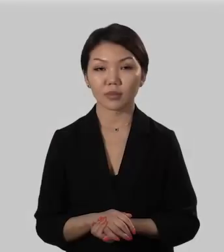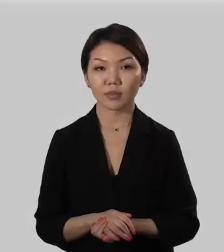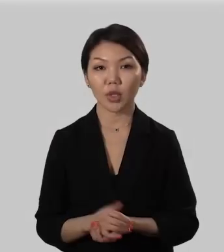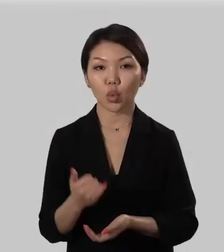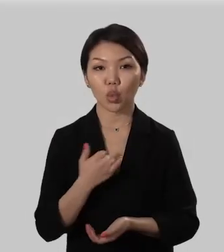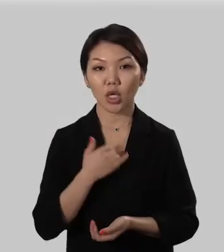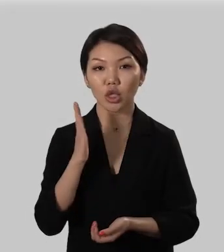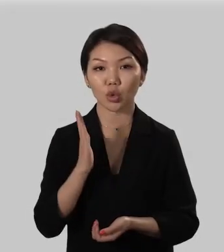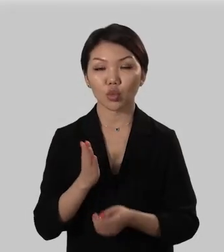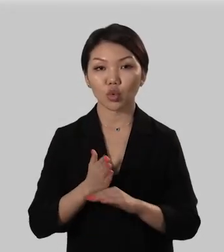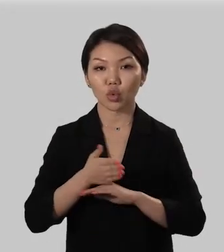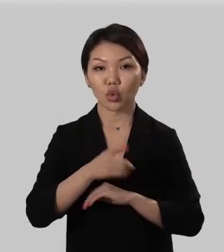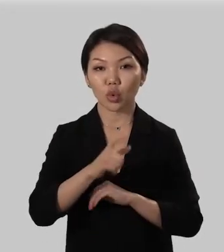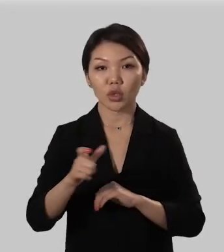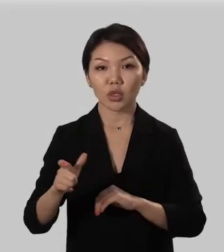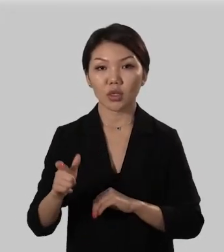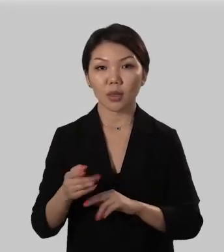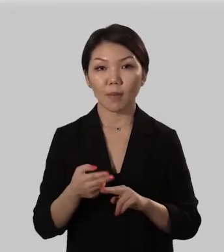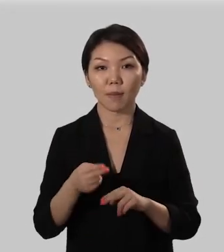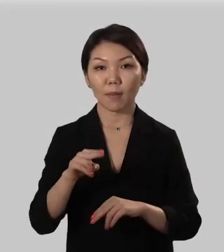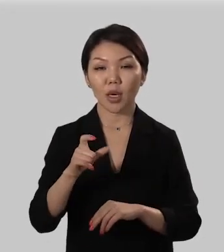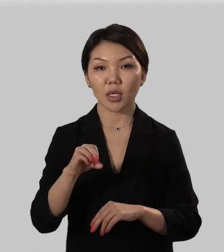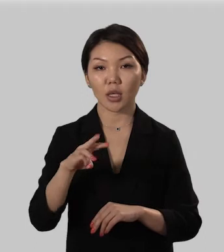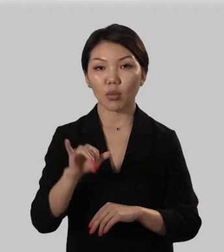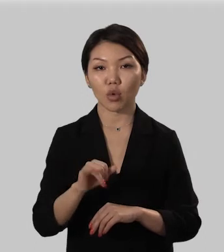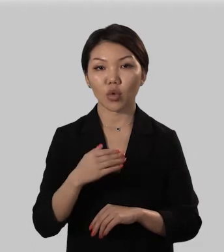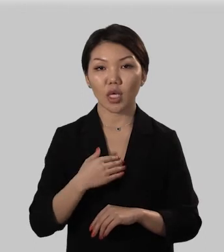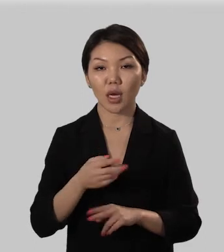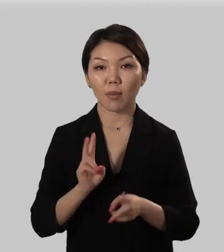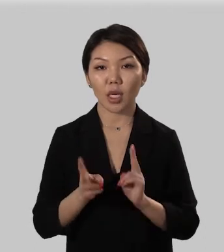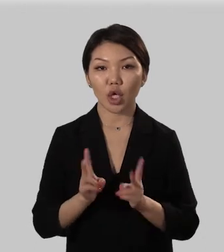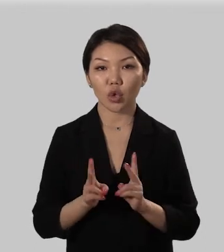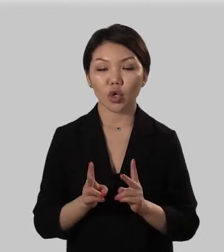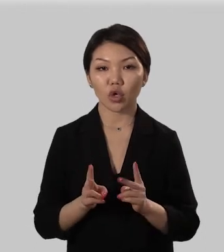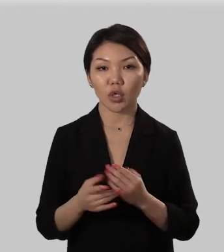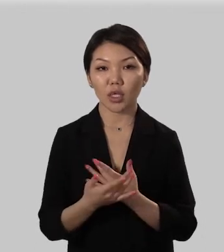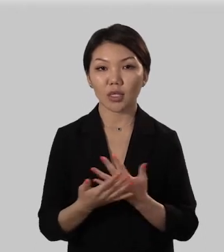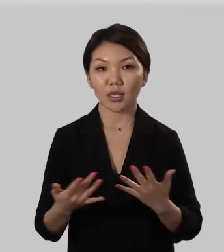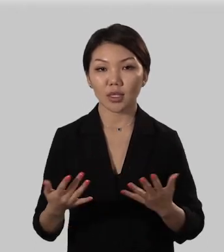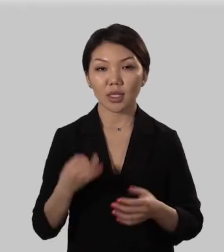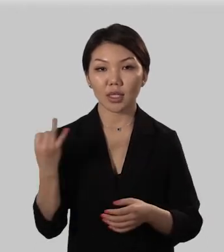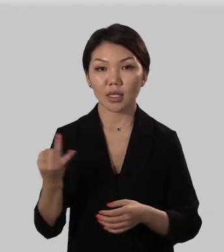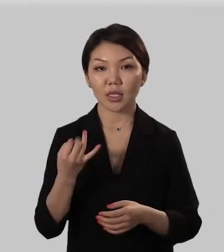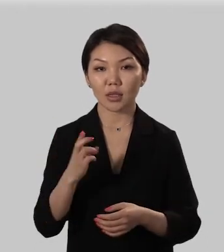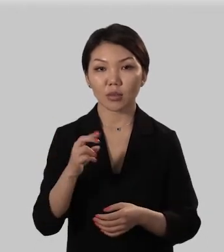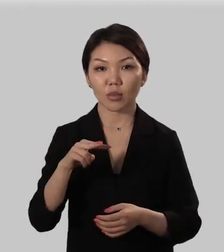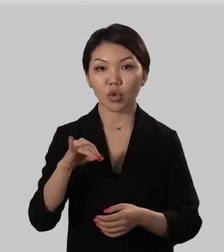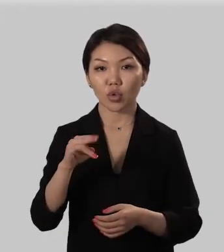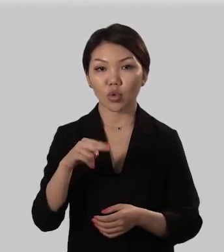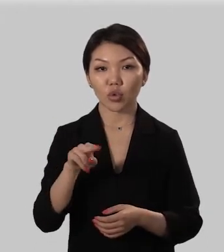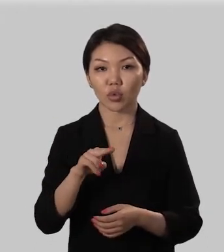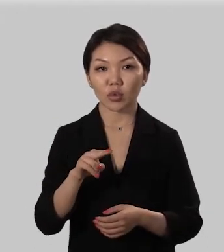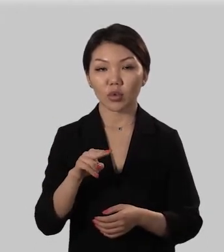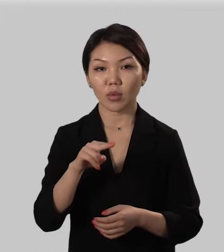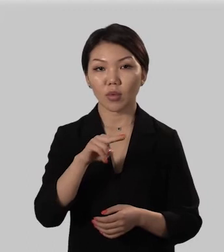у нас будут гости поэтому я приготовила несколько интересных блюд поэтому